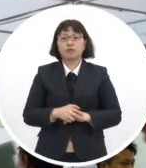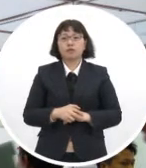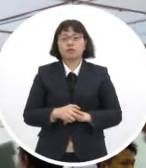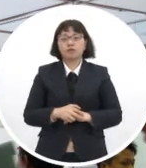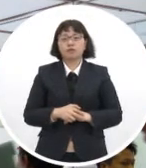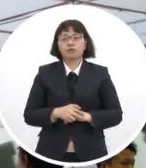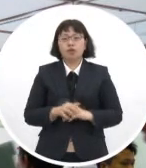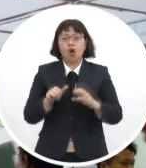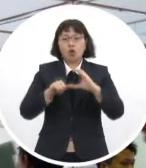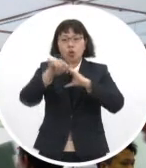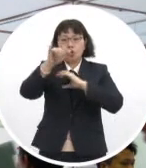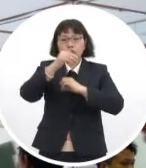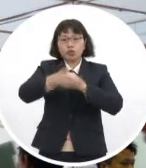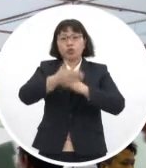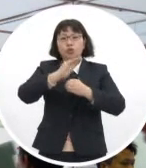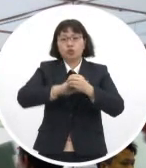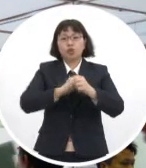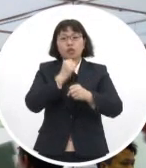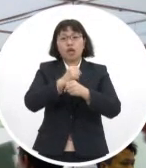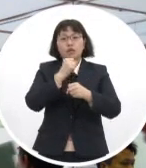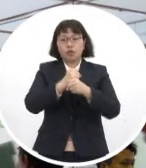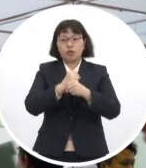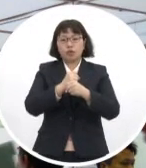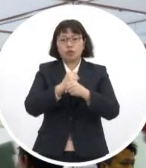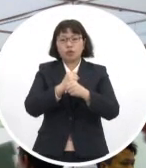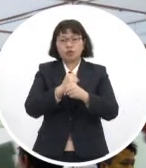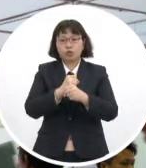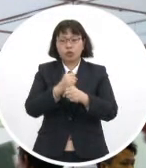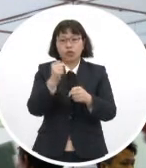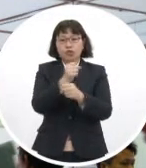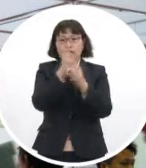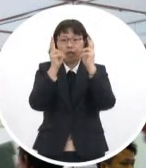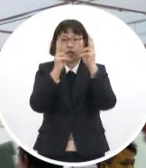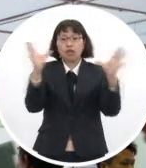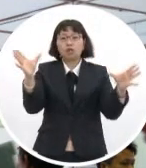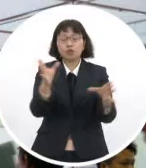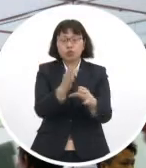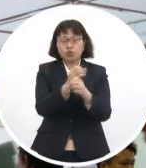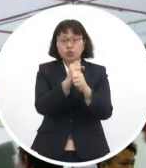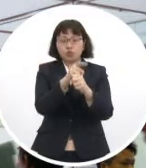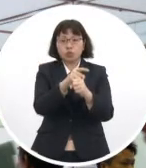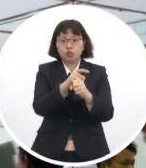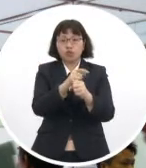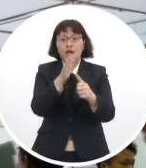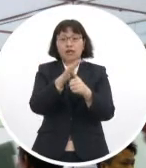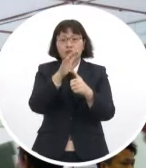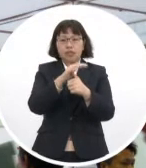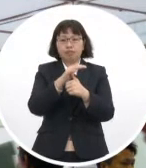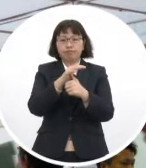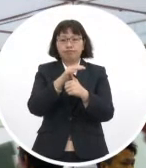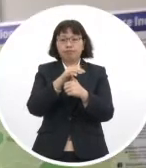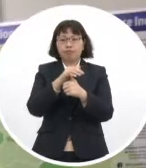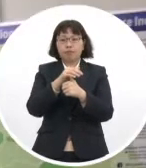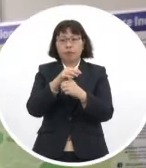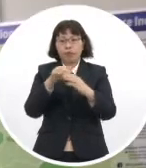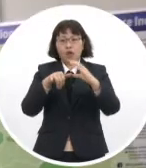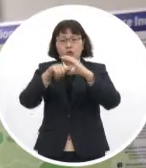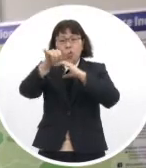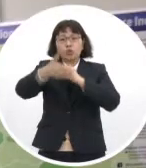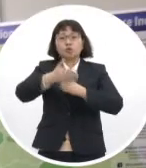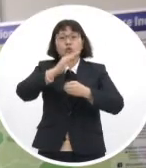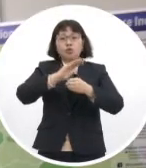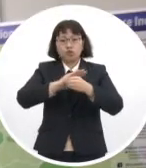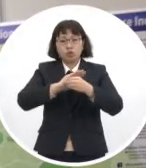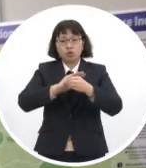航空宇宙産業に関わる企業が集中する愛知県で、航空宇宙分野の国際的なビジネス商談